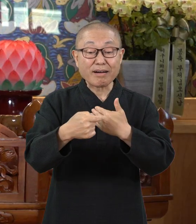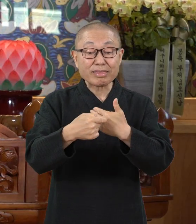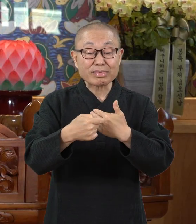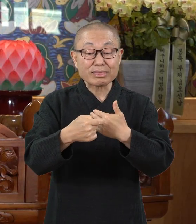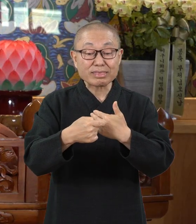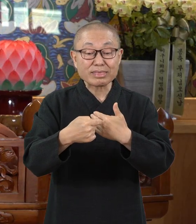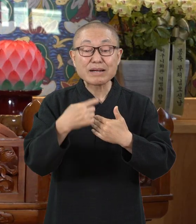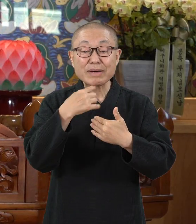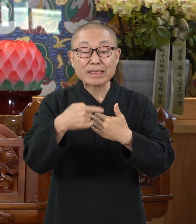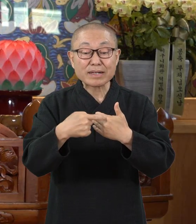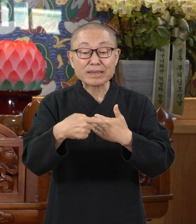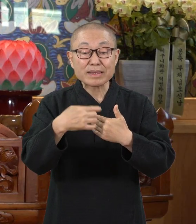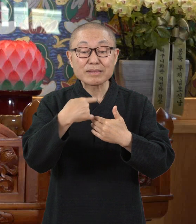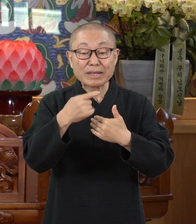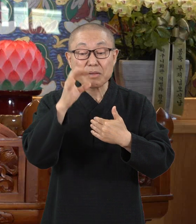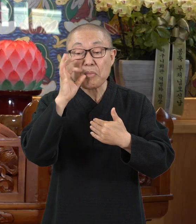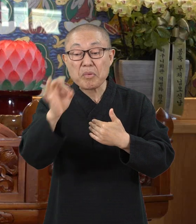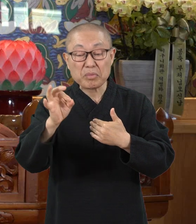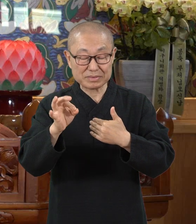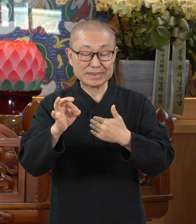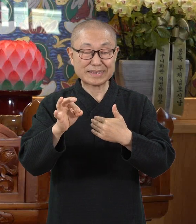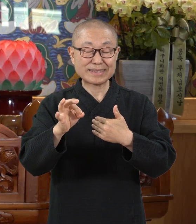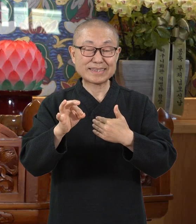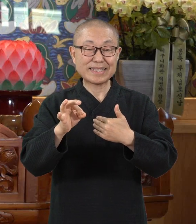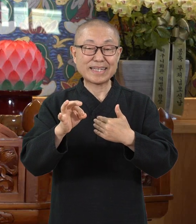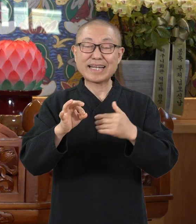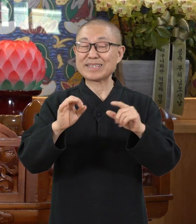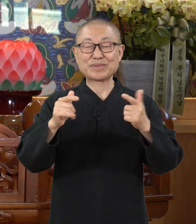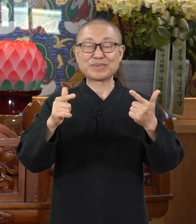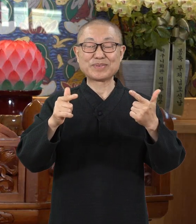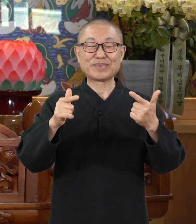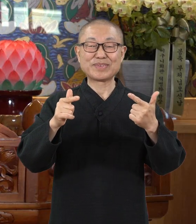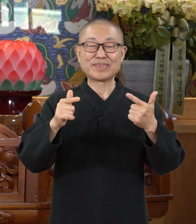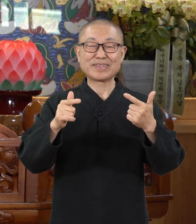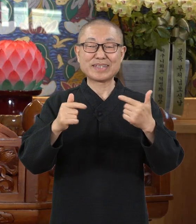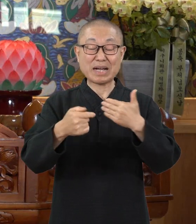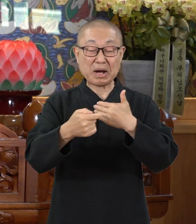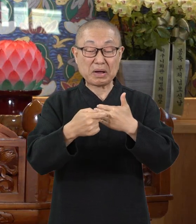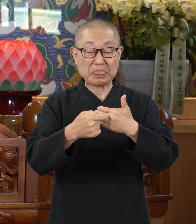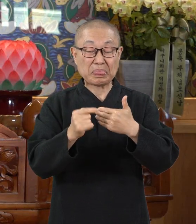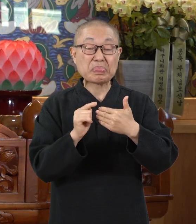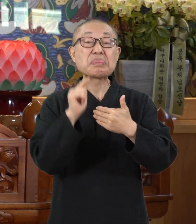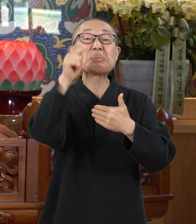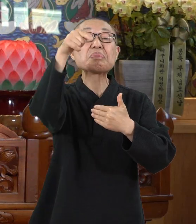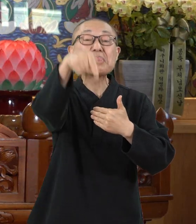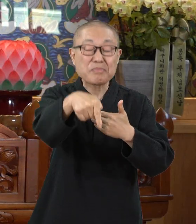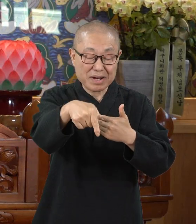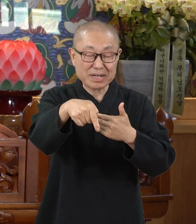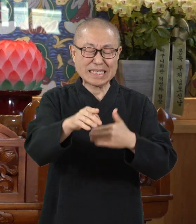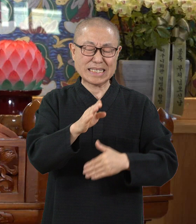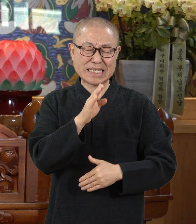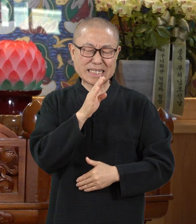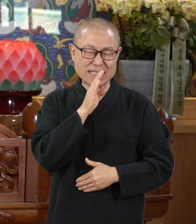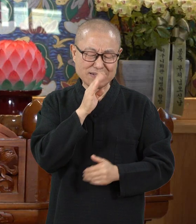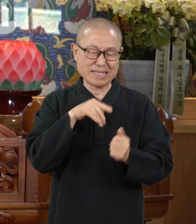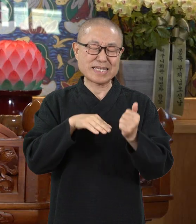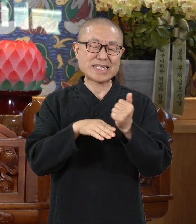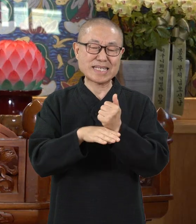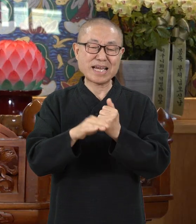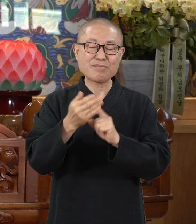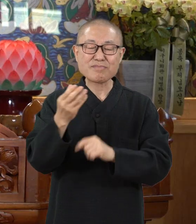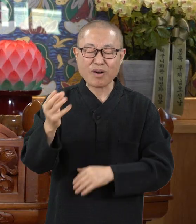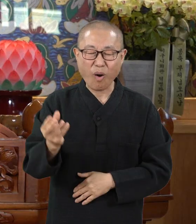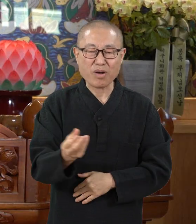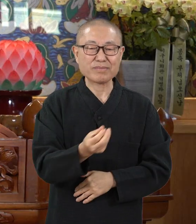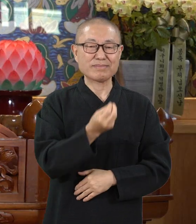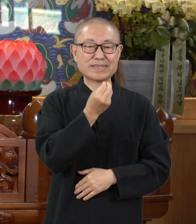표면적인 것에 좌우되지 않는 그러한 것이 아닌 그 너머의 참다움, 부처님의